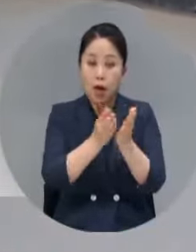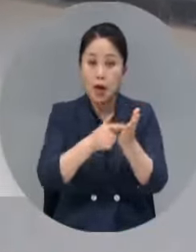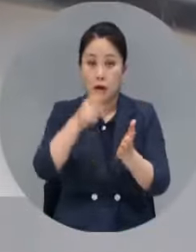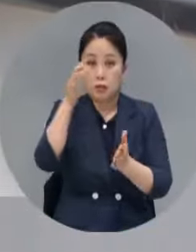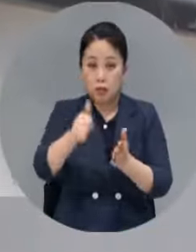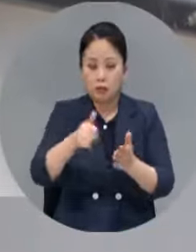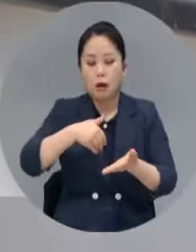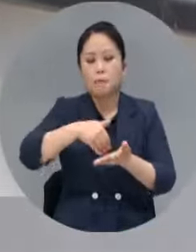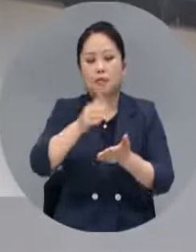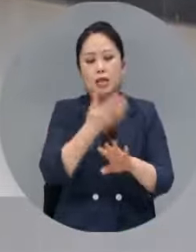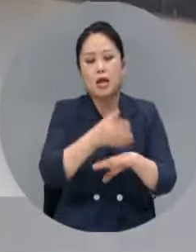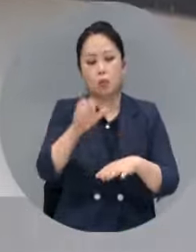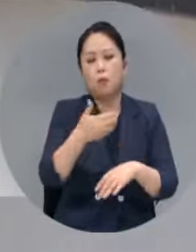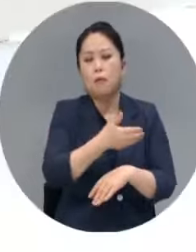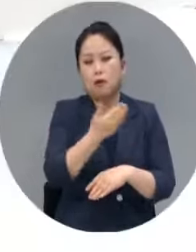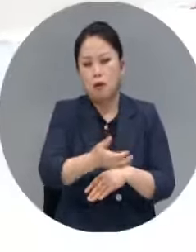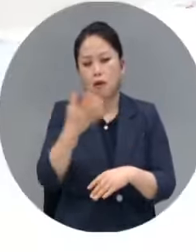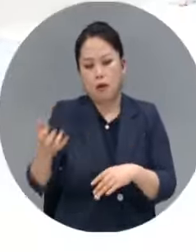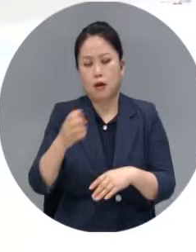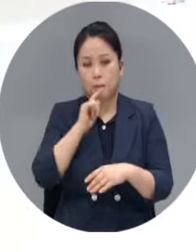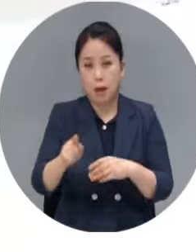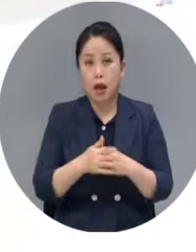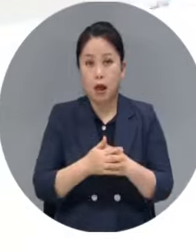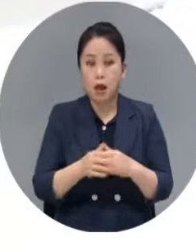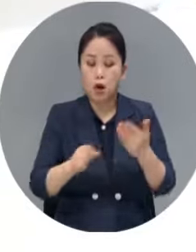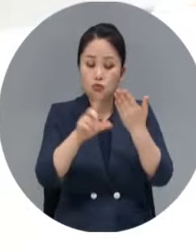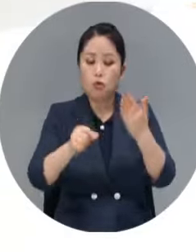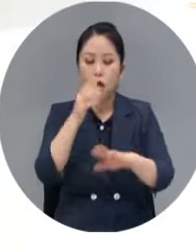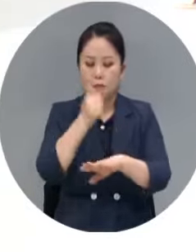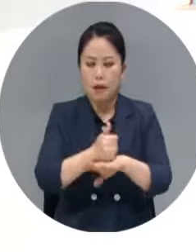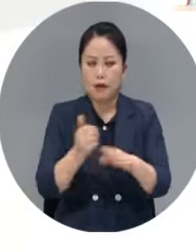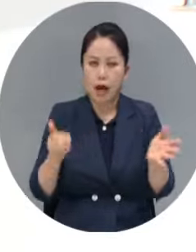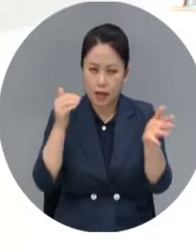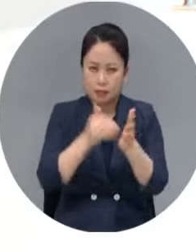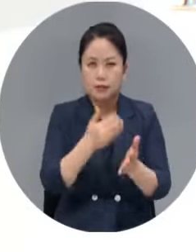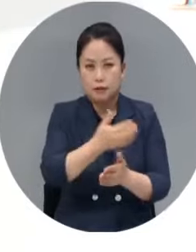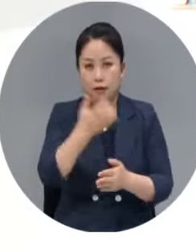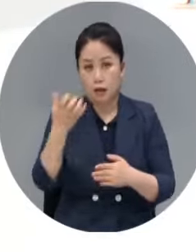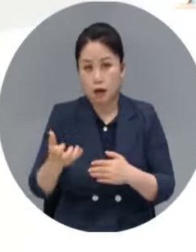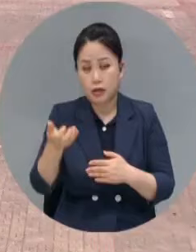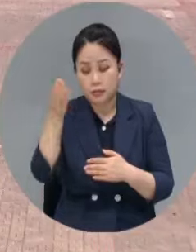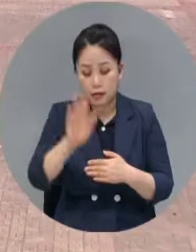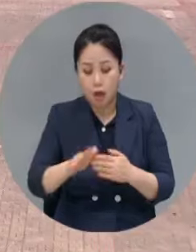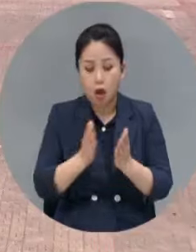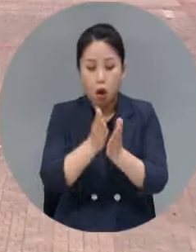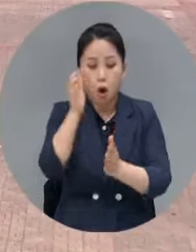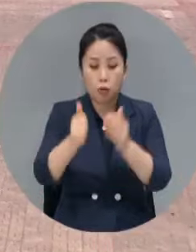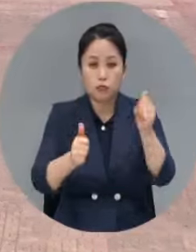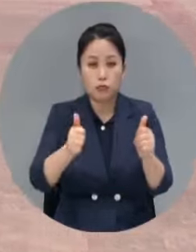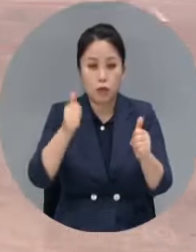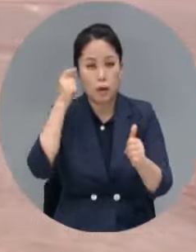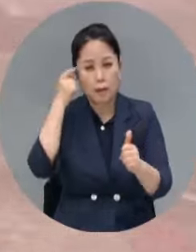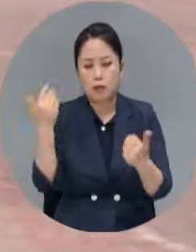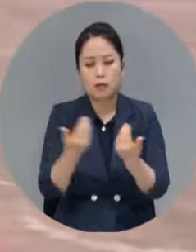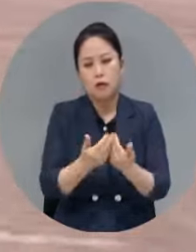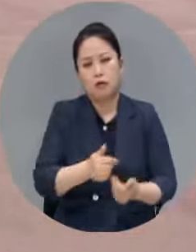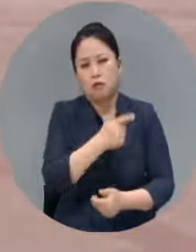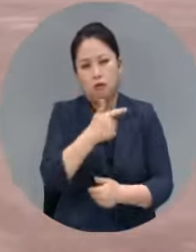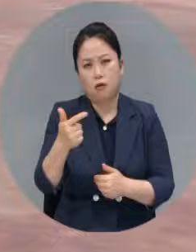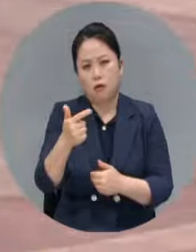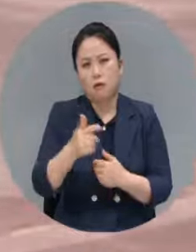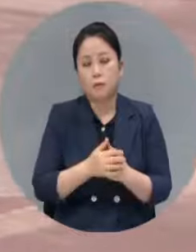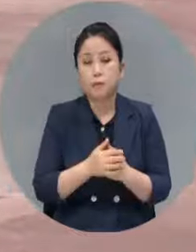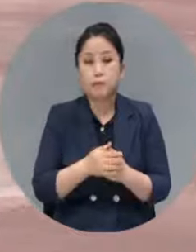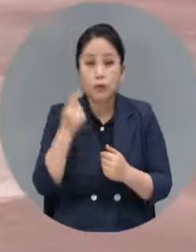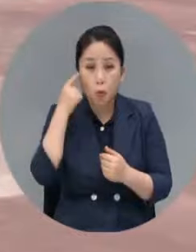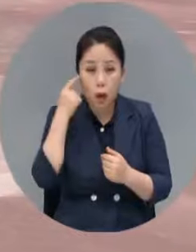시기는 오는 9월 말. 당장 요트 관광업과 수리업을 하는 업주들의 반발이 거셉니다. 배를 댈 곳도 없고